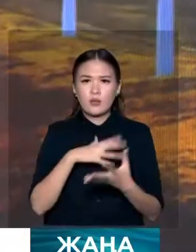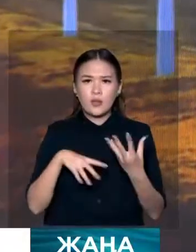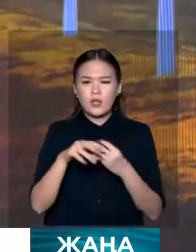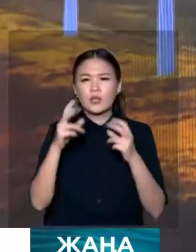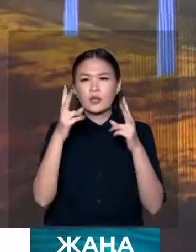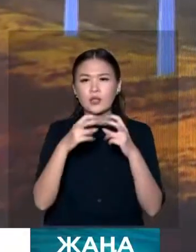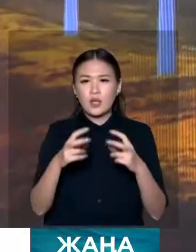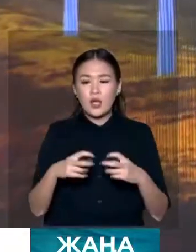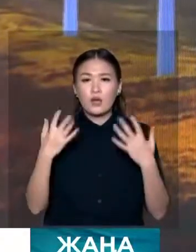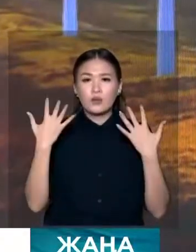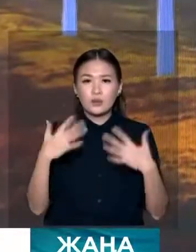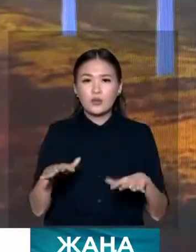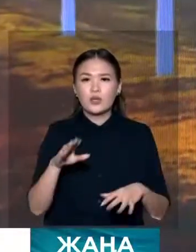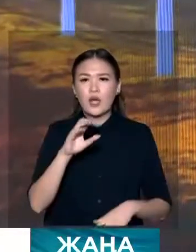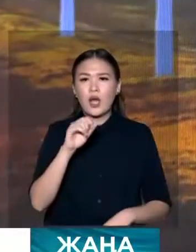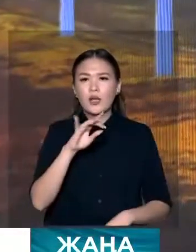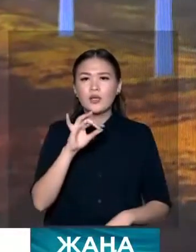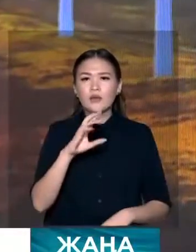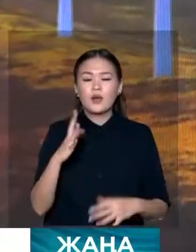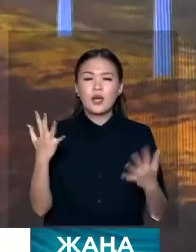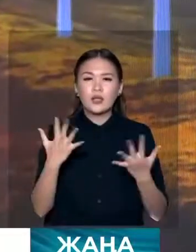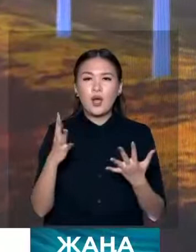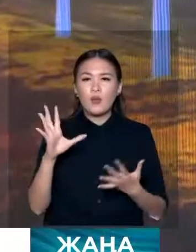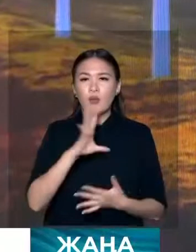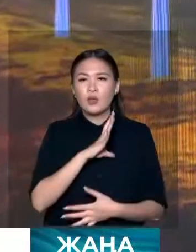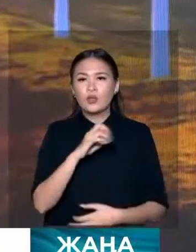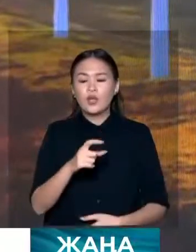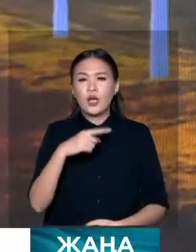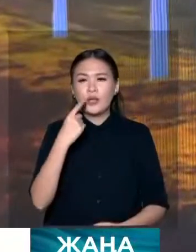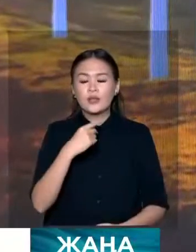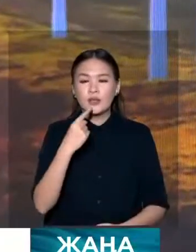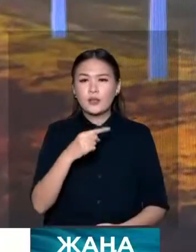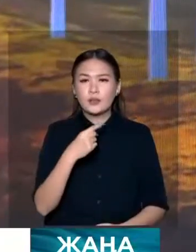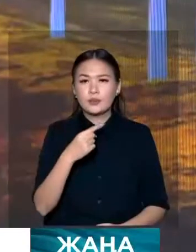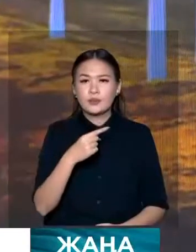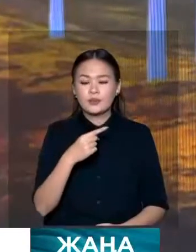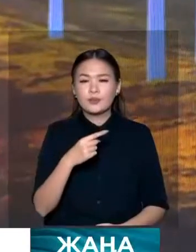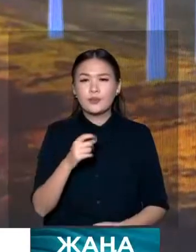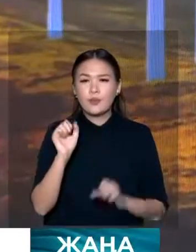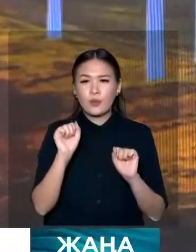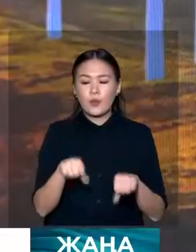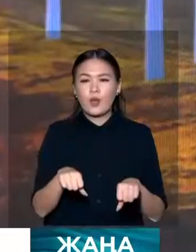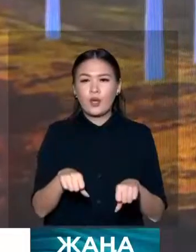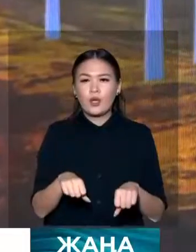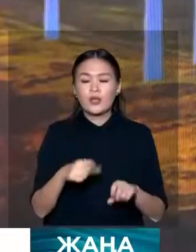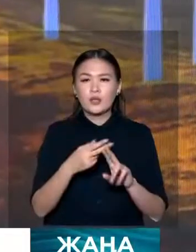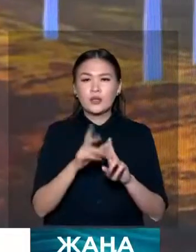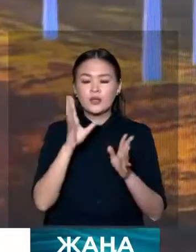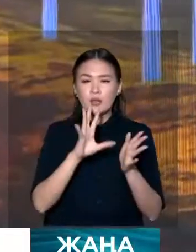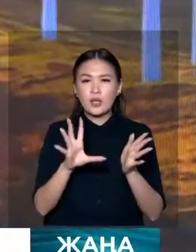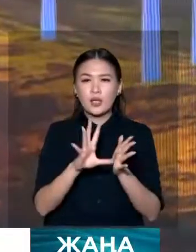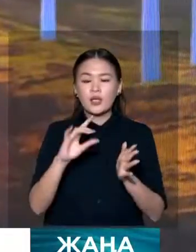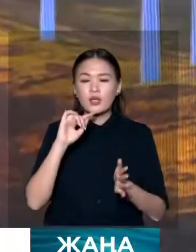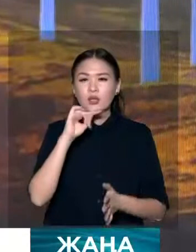зерттелгеннен кейін нақтық тариф қандай болатынын айталады деп айталамыз. Осы техника